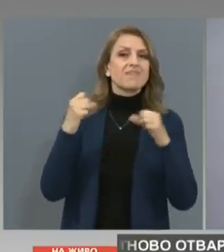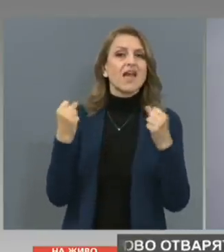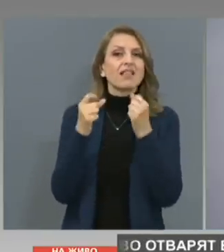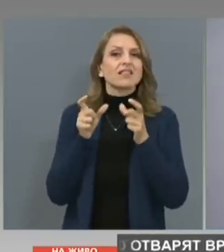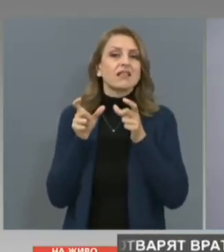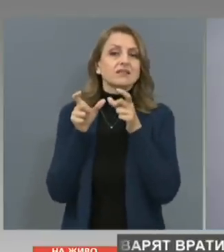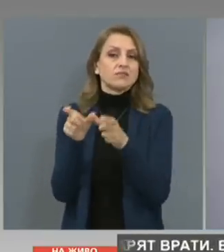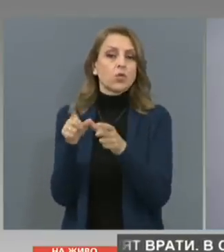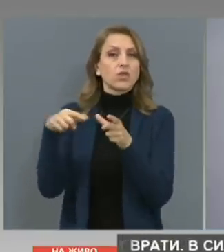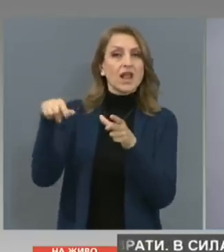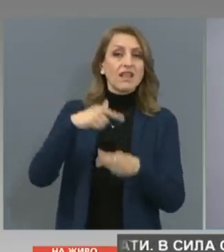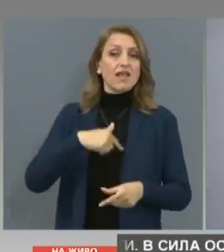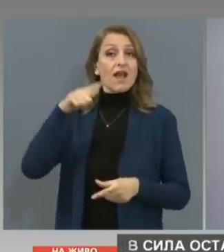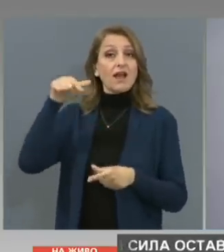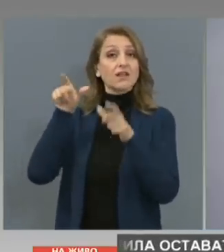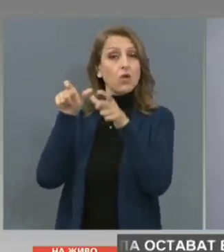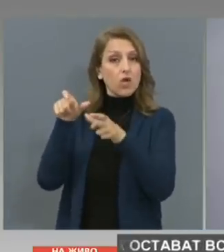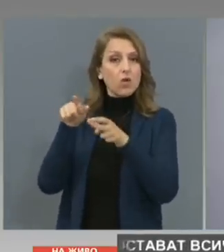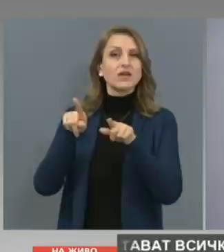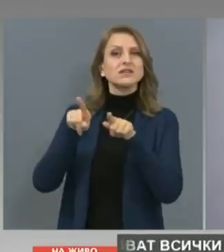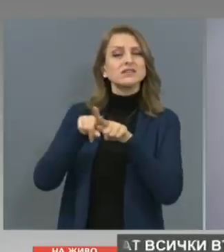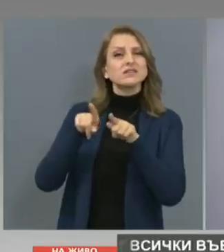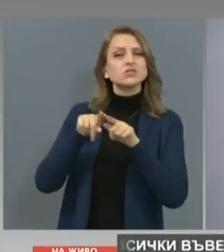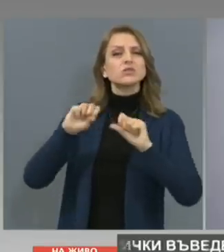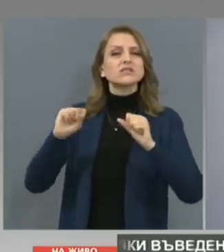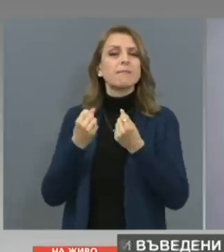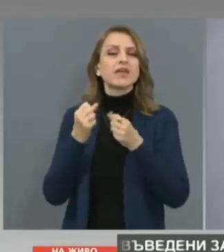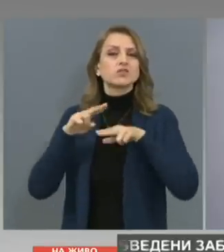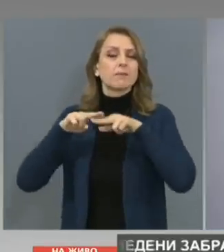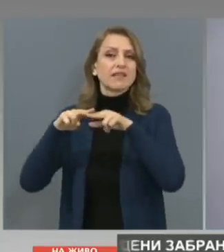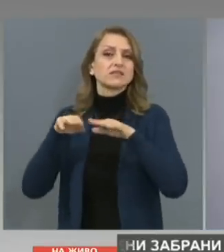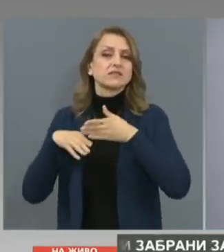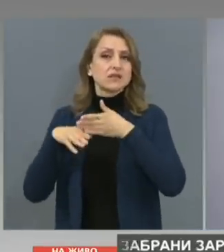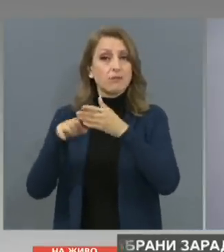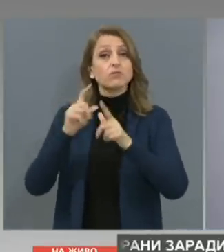интензивното отделение и кардиология, фелшер от спешна медицинска помощ и лаборант.